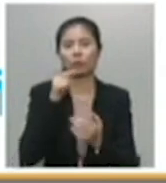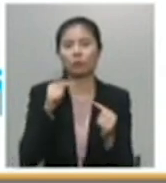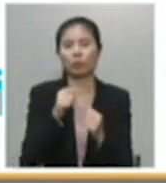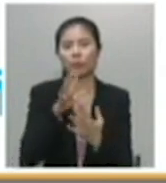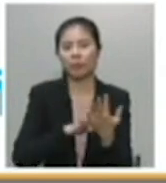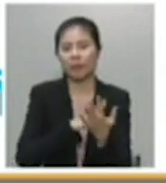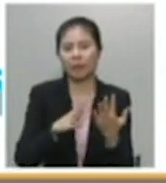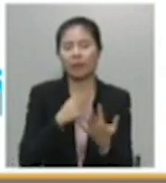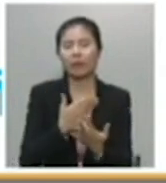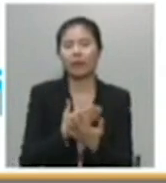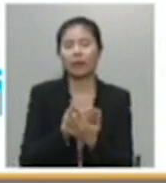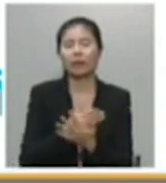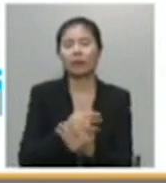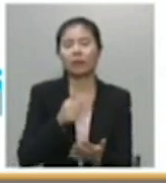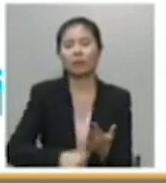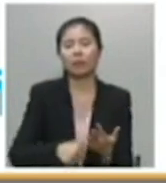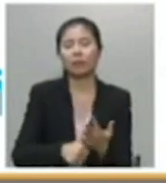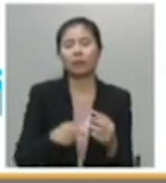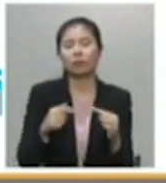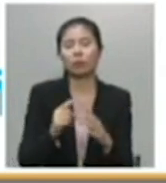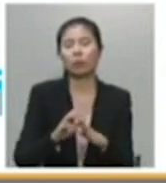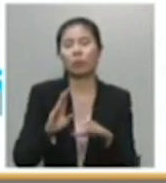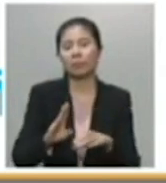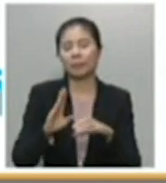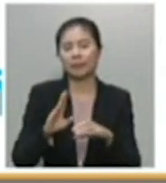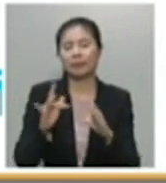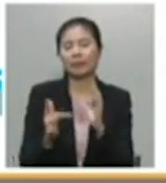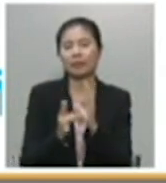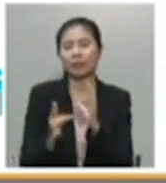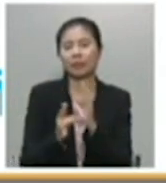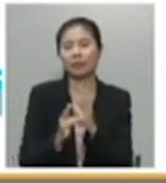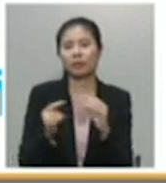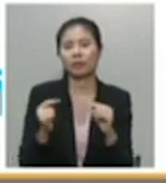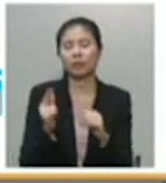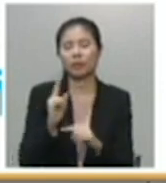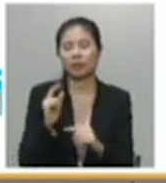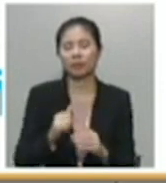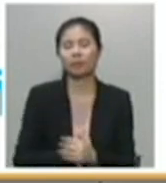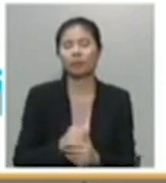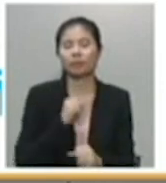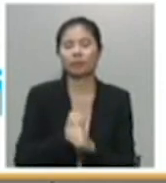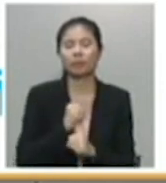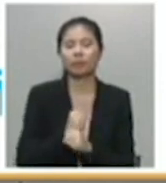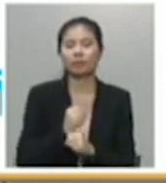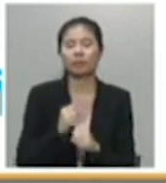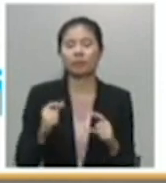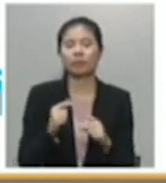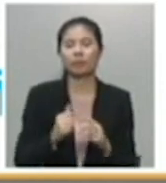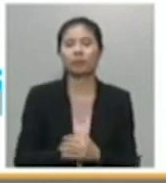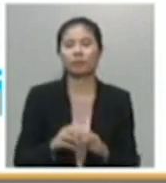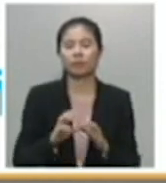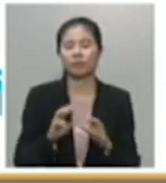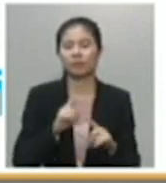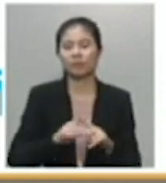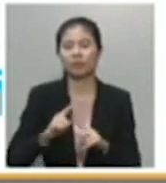เก็บภาษีเพิ่มจากบริษัทเทคโนโลยีโดยเฉพาะเทคโนโลยีที่เป็นธุรกิจแพลตฟอร์มจากต่